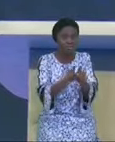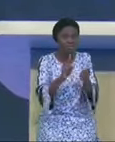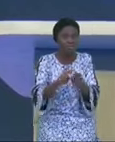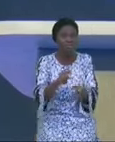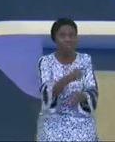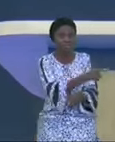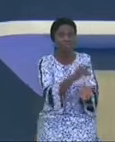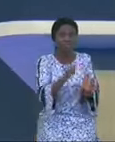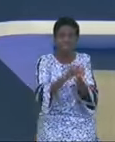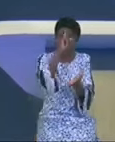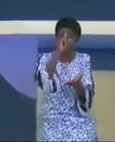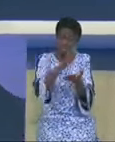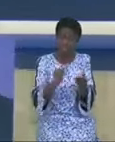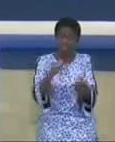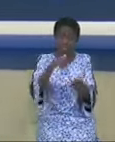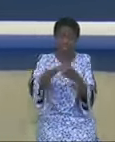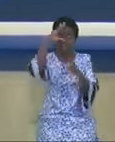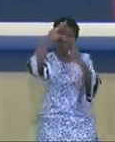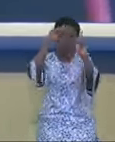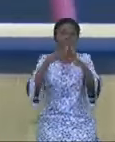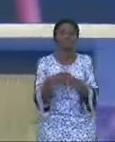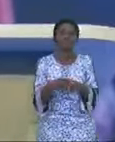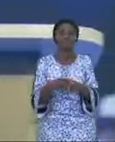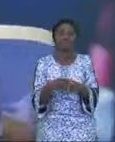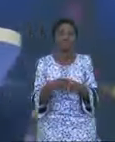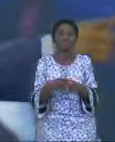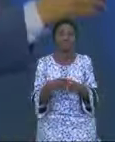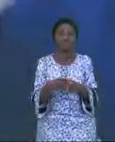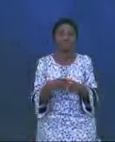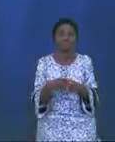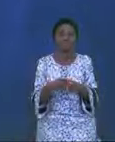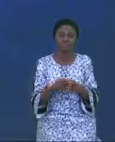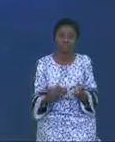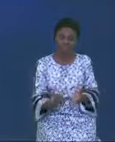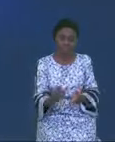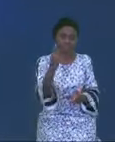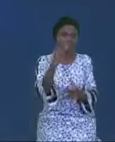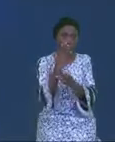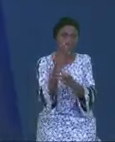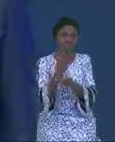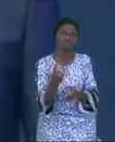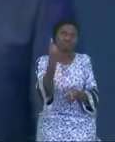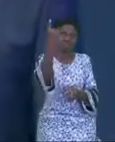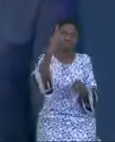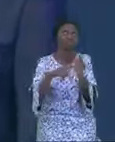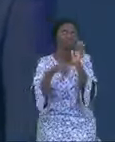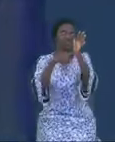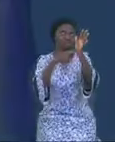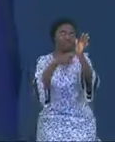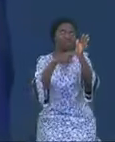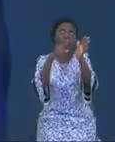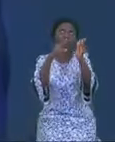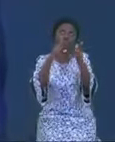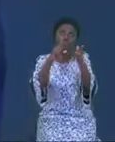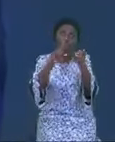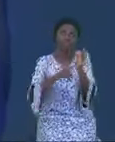mais tous ceux qui croient en son nom tu lèves et tu indiques que je